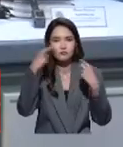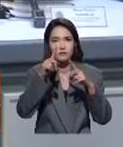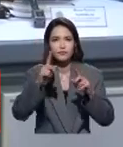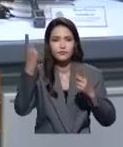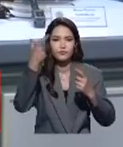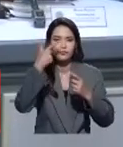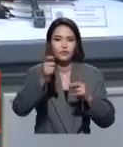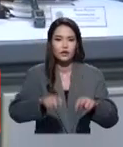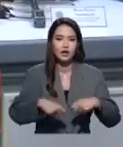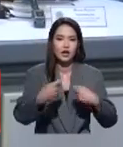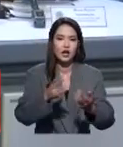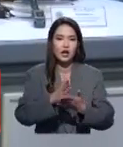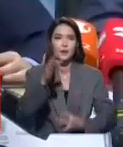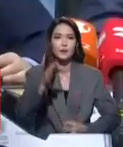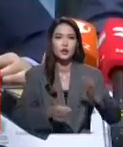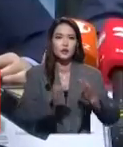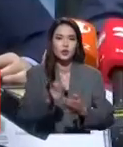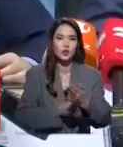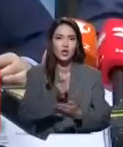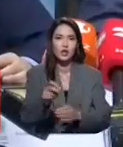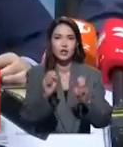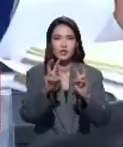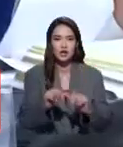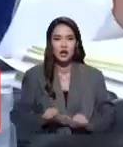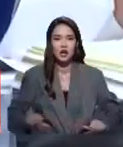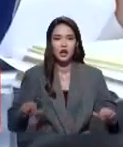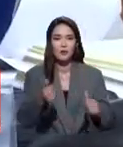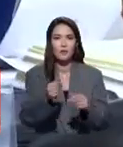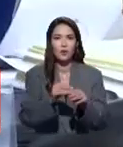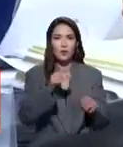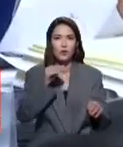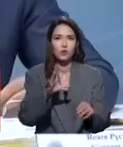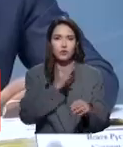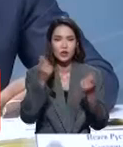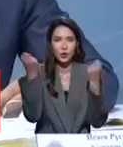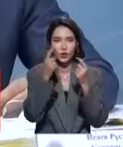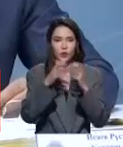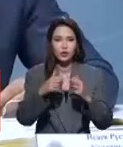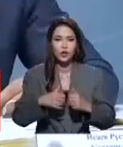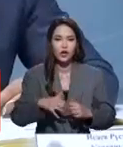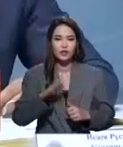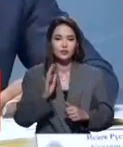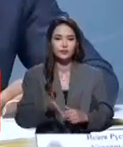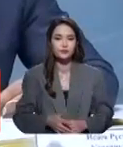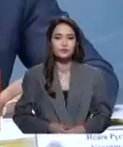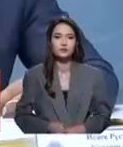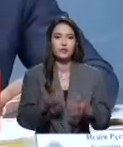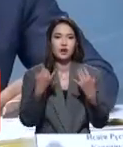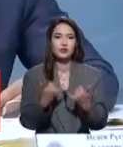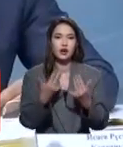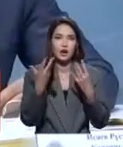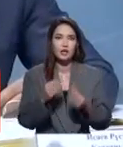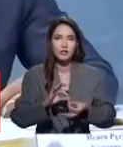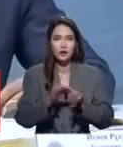бойынша сотқа дейінгі тергеу басталды. Арнайы комиссия құрылды. Көлік апатының себебі анықталып жатыр. Бұл дерек бойынша қазіргі таңда Қазақстан